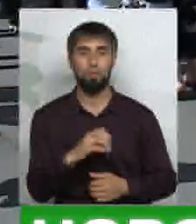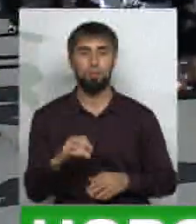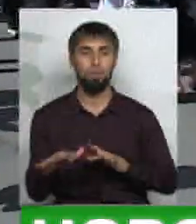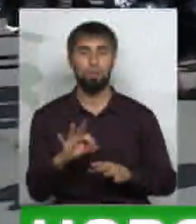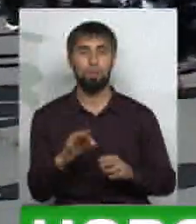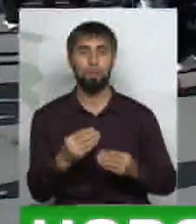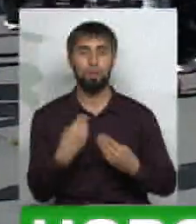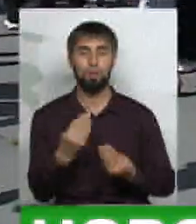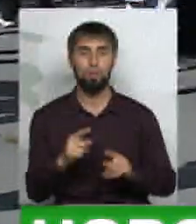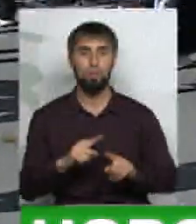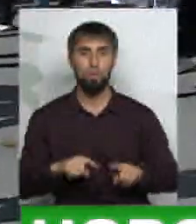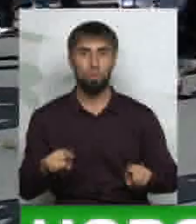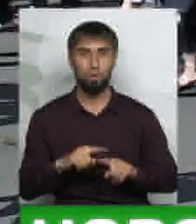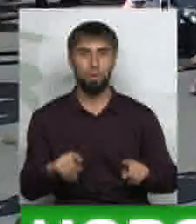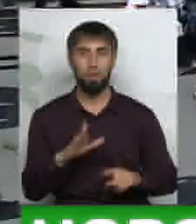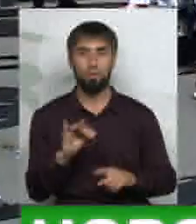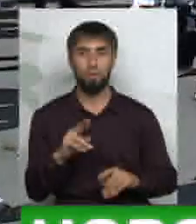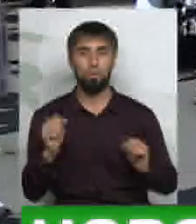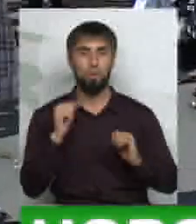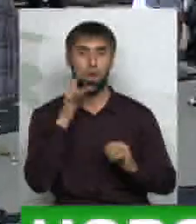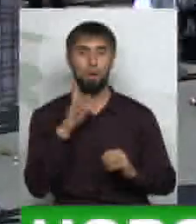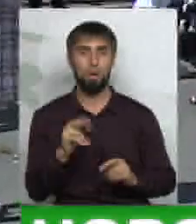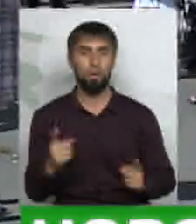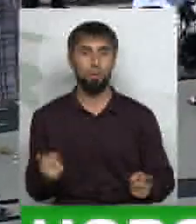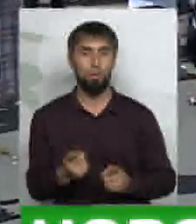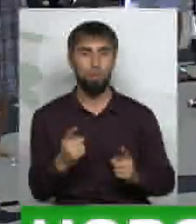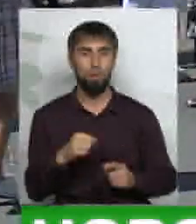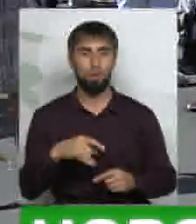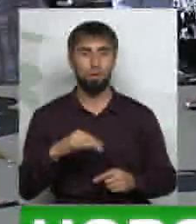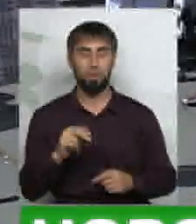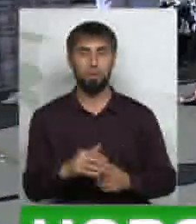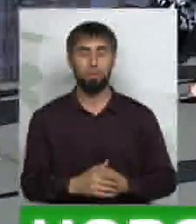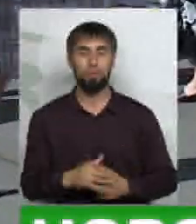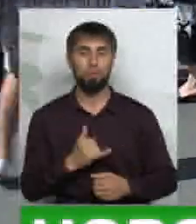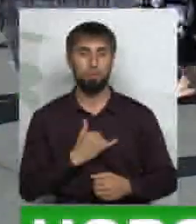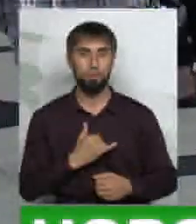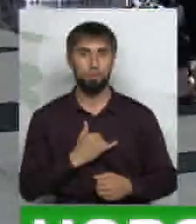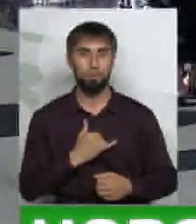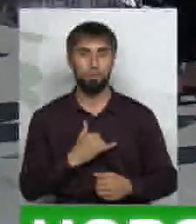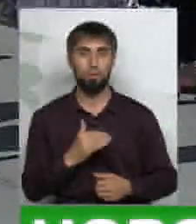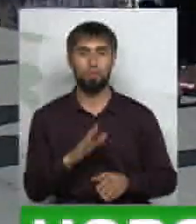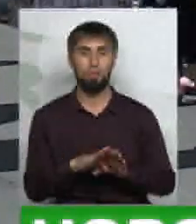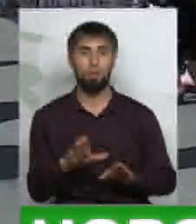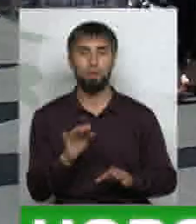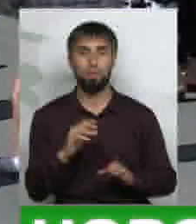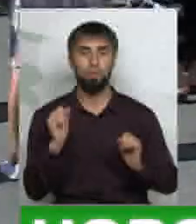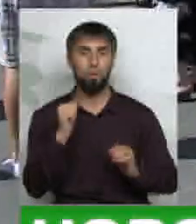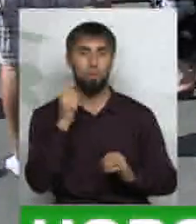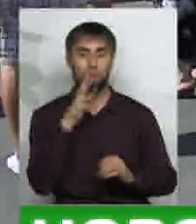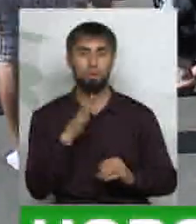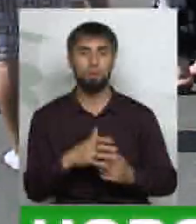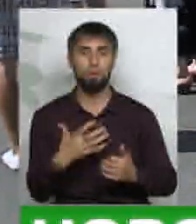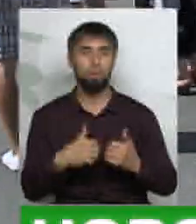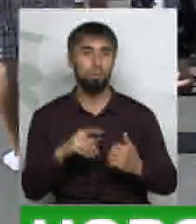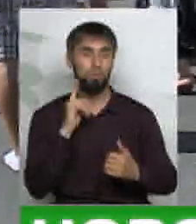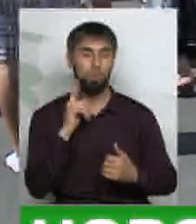дает популяризацию вида спорта, как легкая атлетика. Это у нас такой вид спорта, который среди